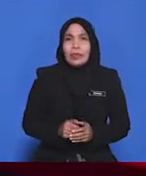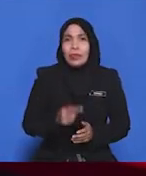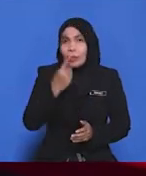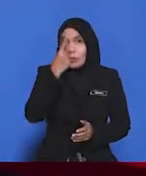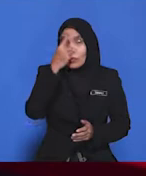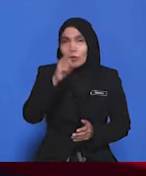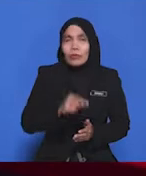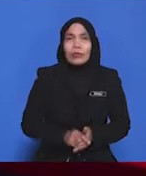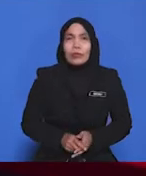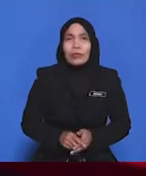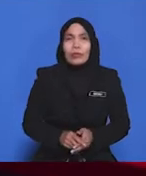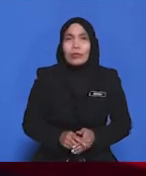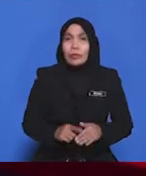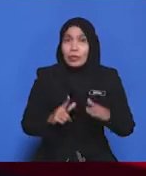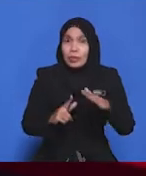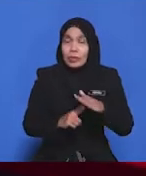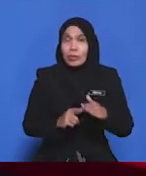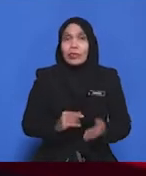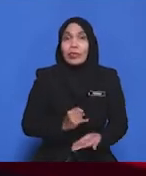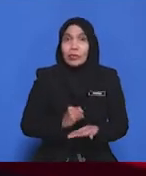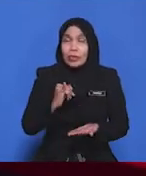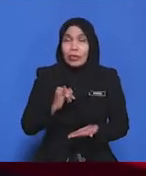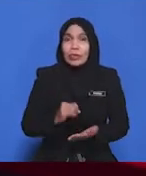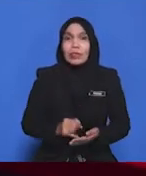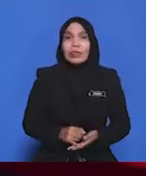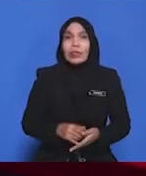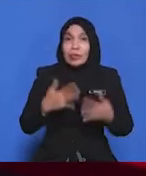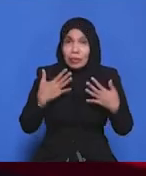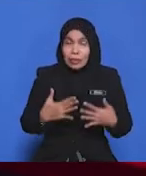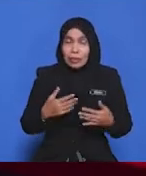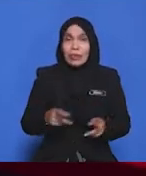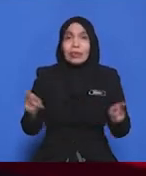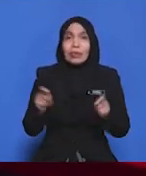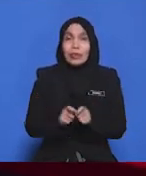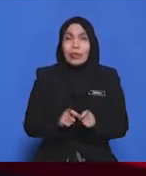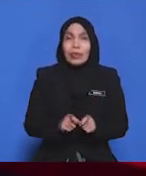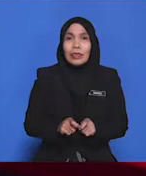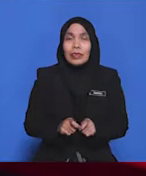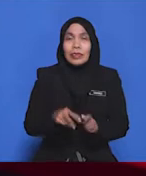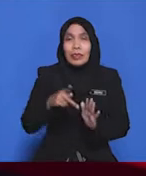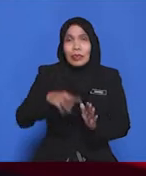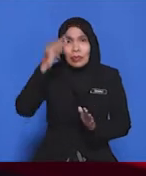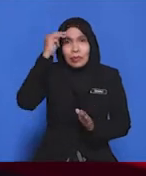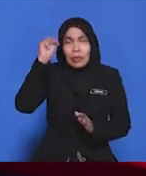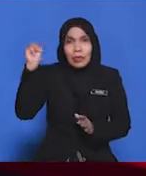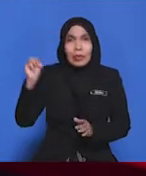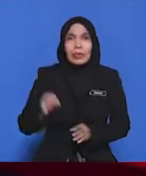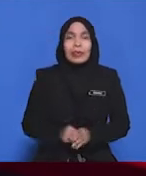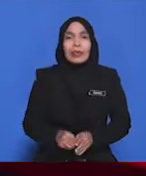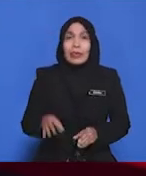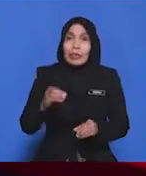untuk melindungi institusi mahupun diri sendiri, seperti kemahiran yang ada dalam sukan